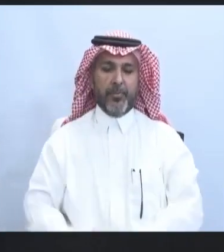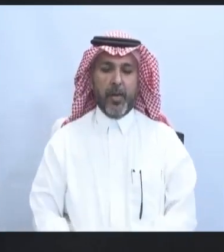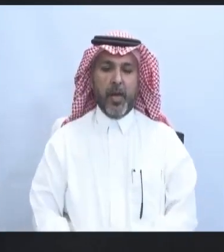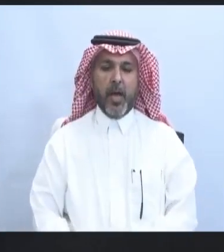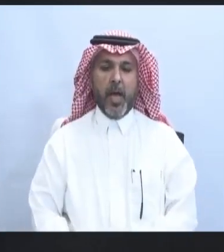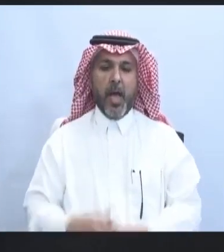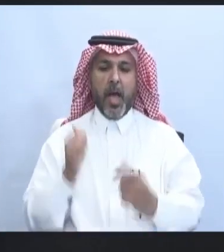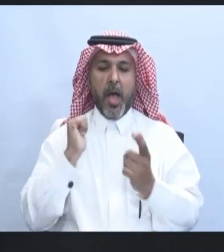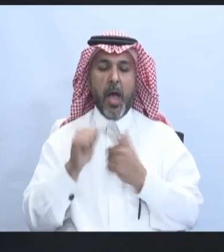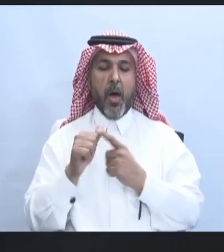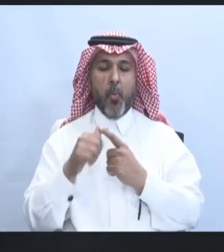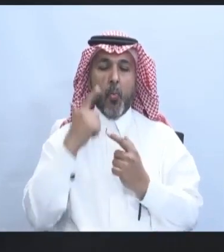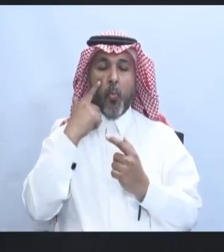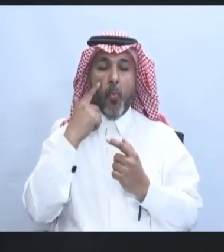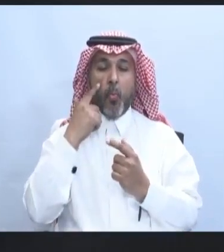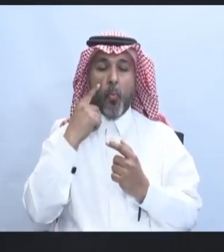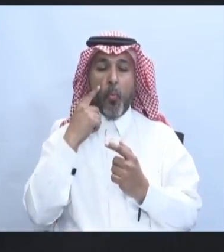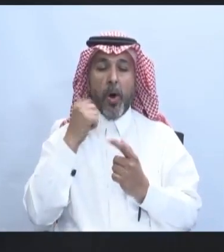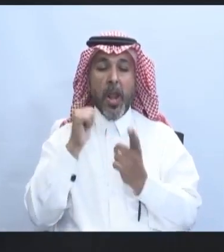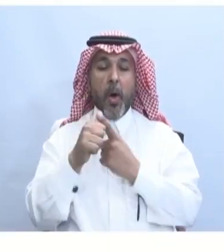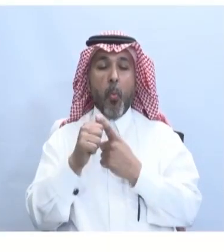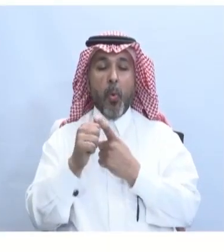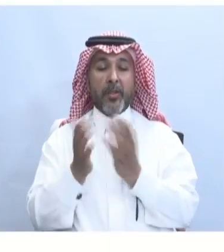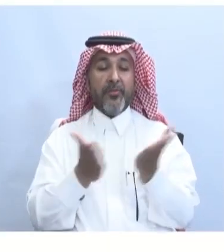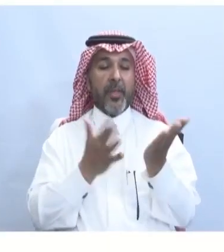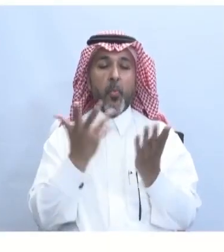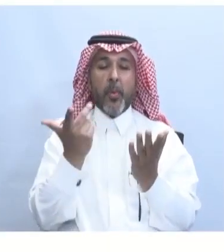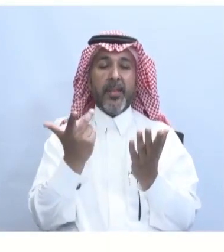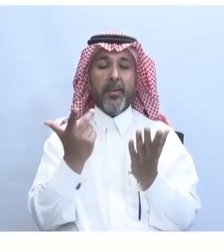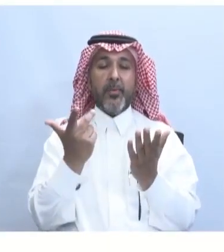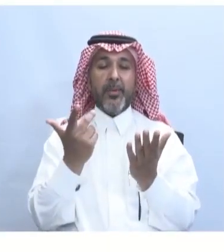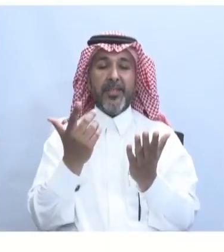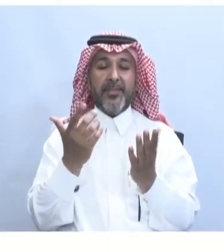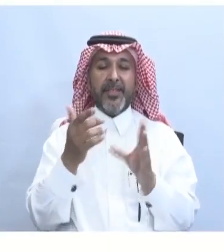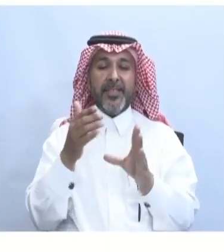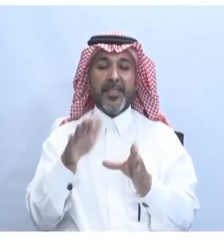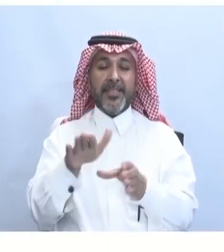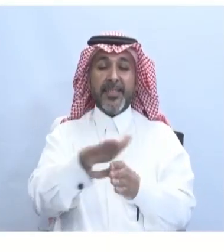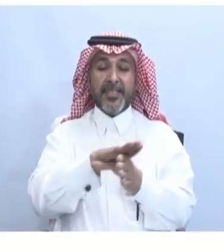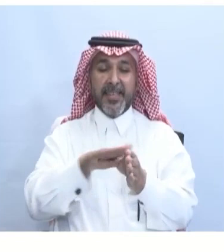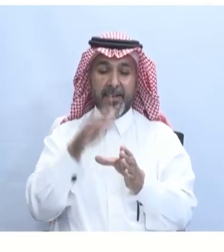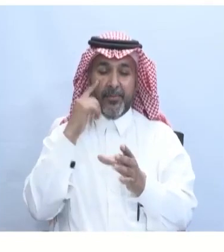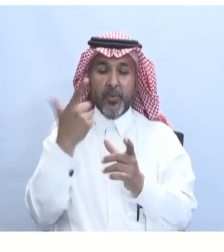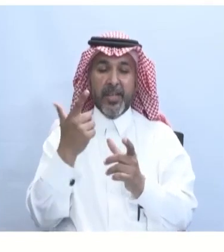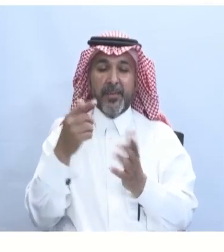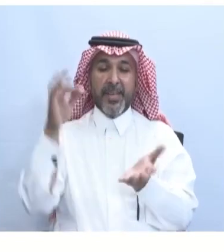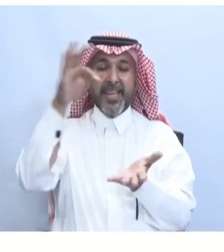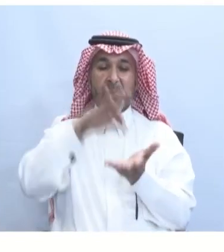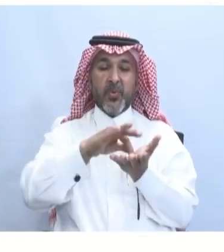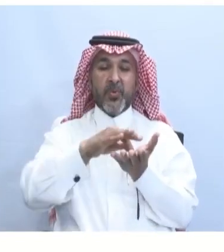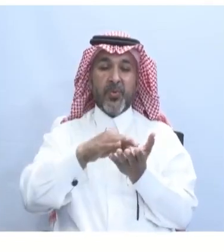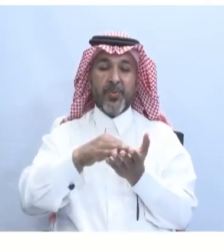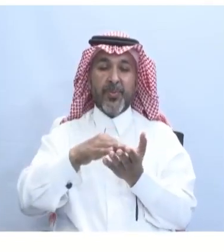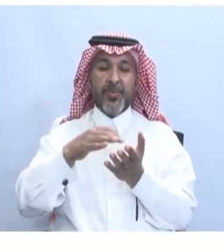الحضاره الاسلاميه انطلقت من اين احسنتم رائعين انطلقت من المدينه المنوره